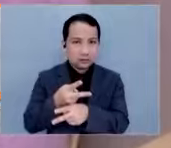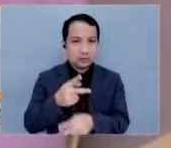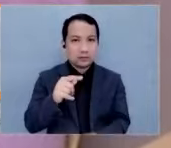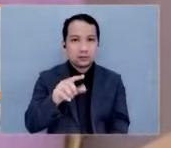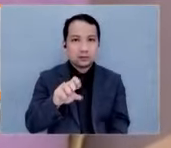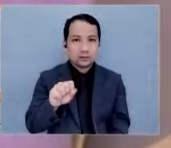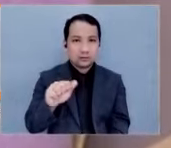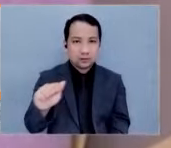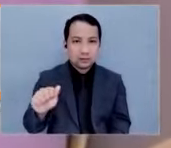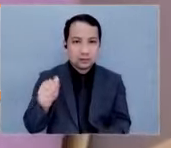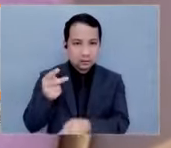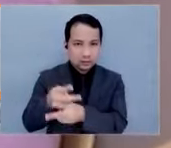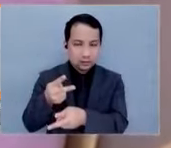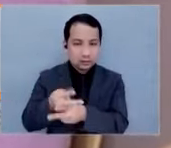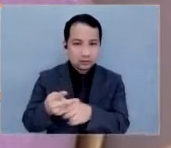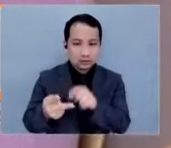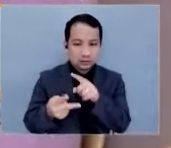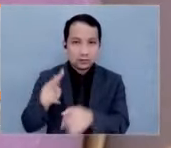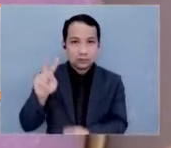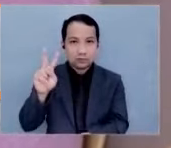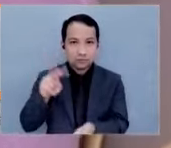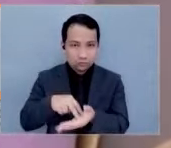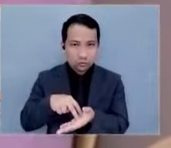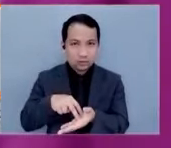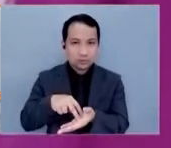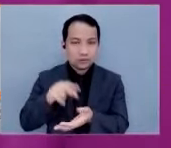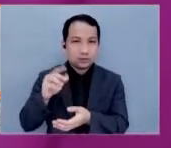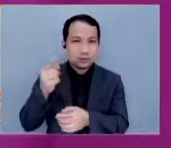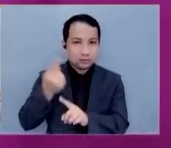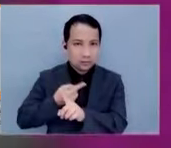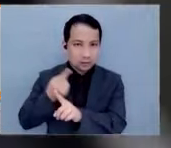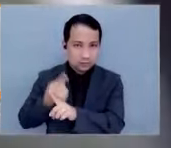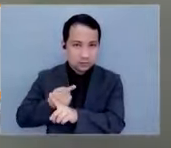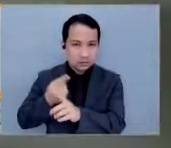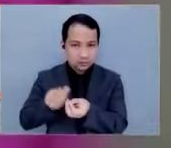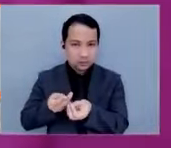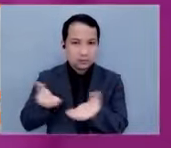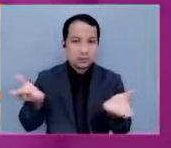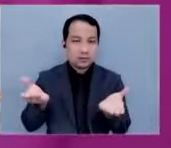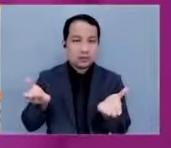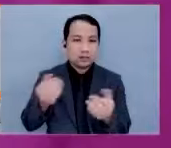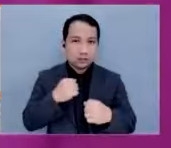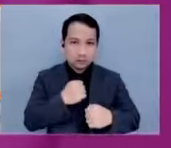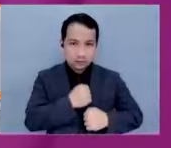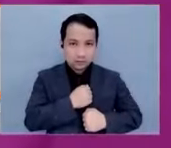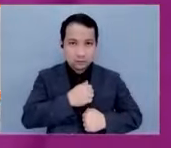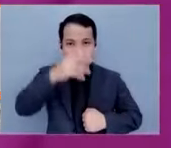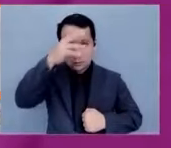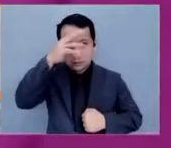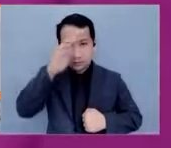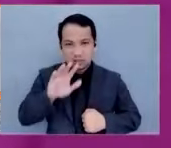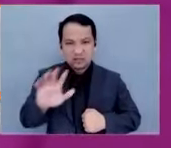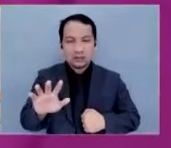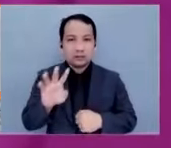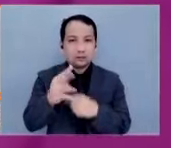masaklap, 2,000 piso lang daw kada buwan ang binibigay ng sundalong ama para sa apat niyang anak. Nagtiis na po